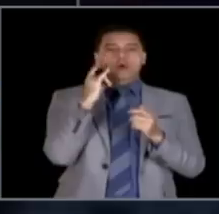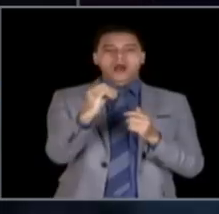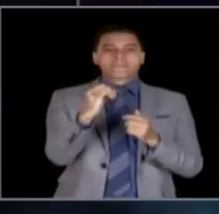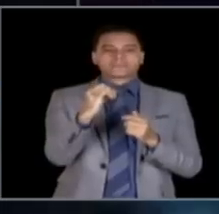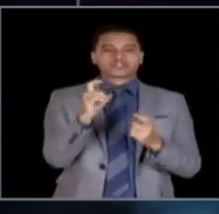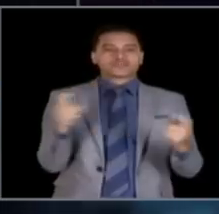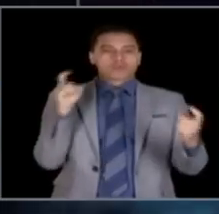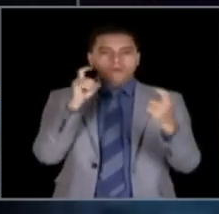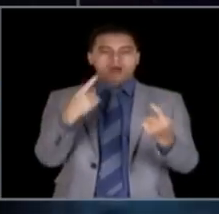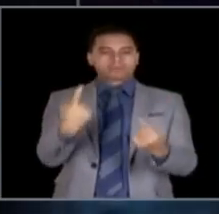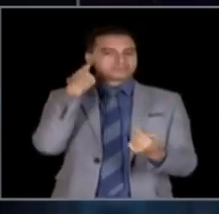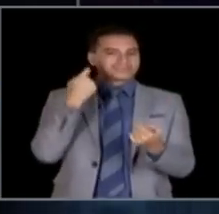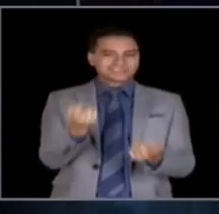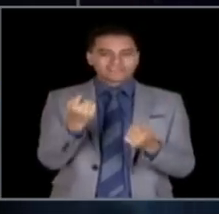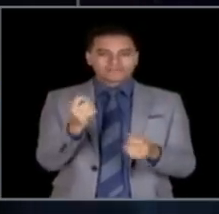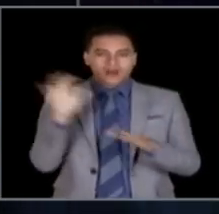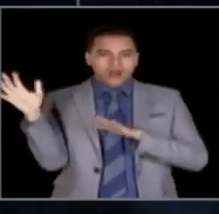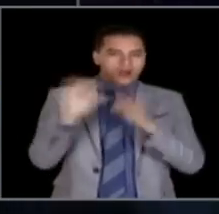57 مباراة.